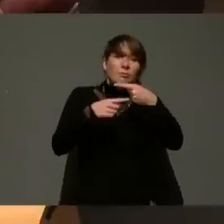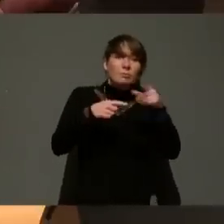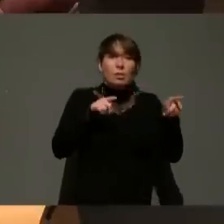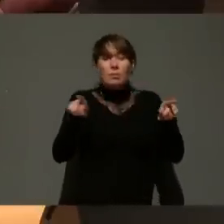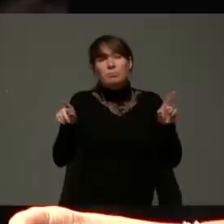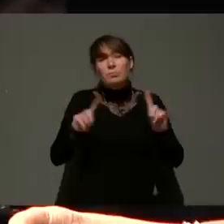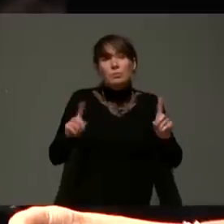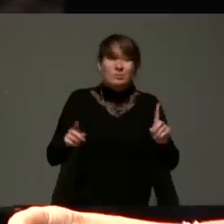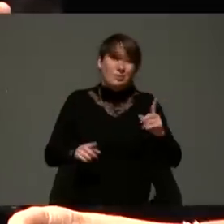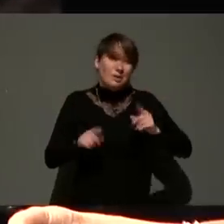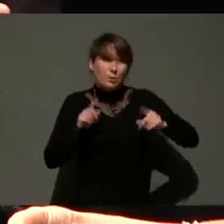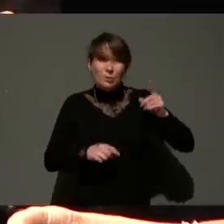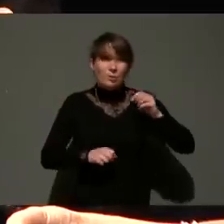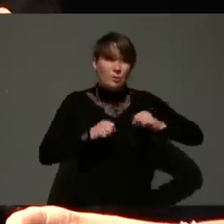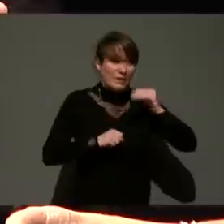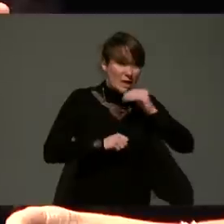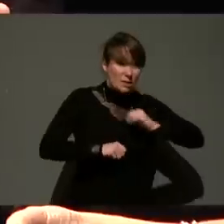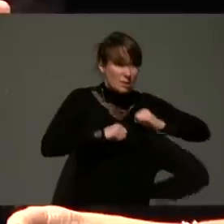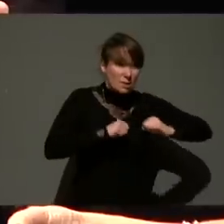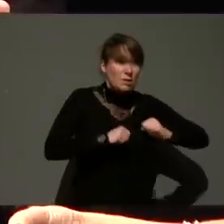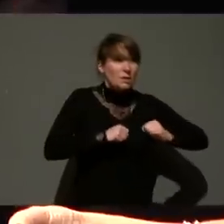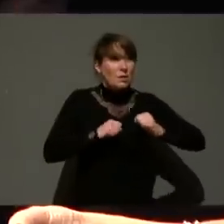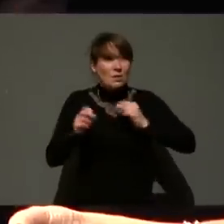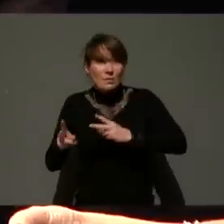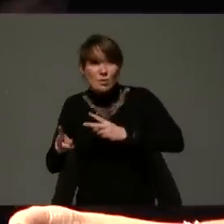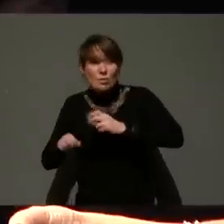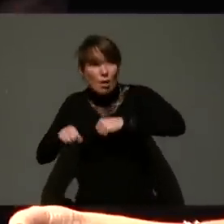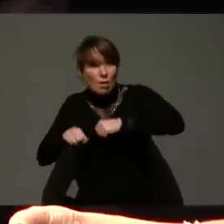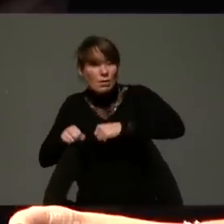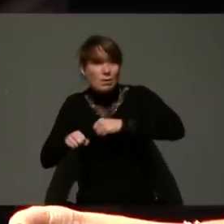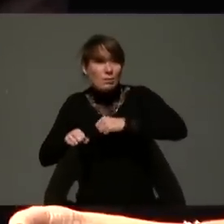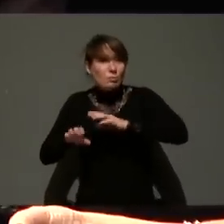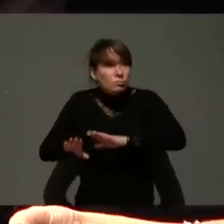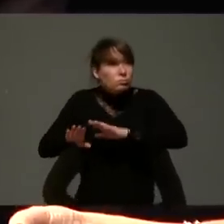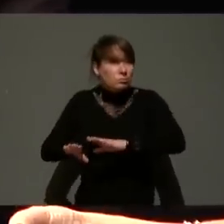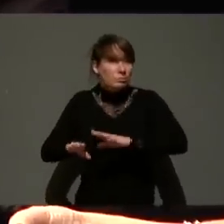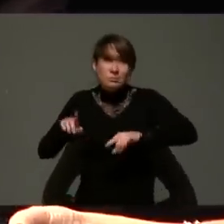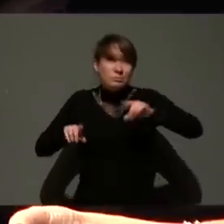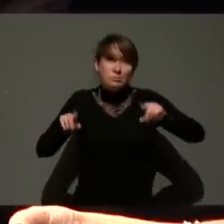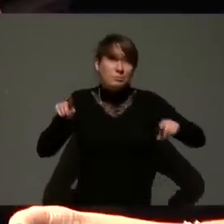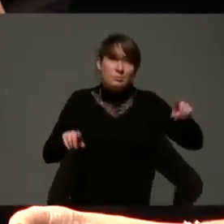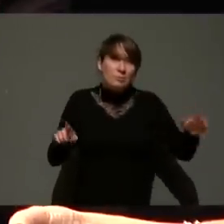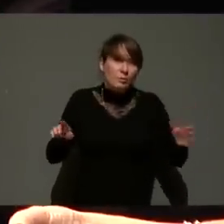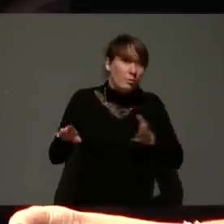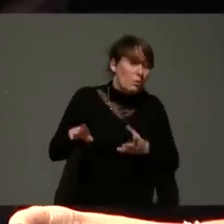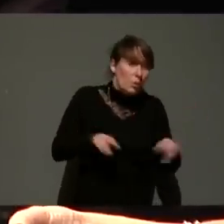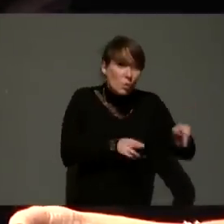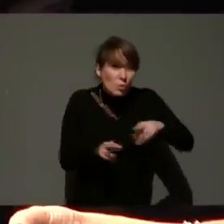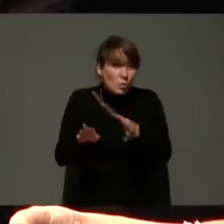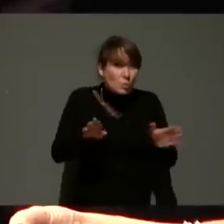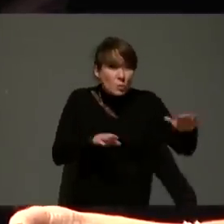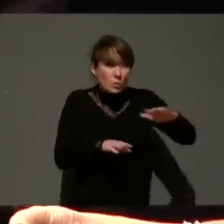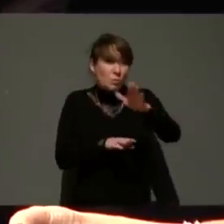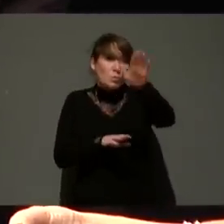vitesse on court et ça dépend à quelle vitesse on fait du vélo. Hein, il faut tenir compte de la vitesse, du dénivelé, il faut tenir compte du